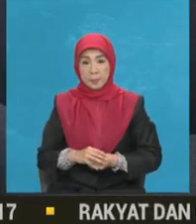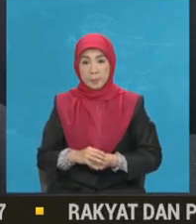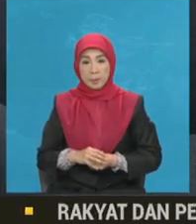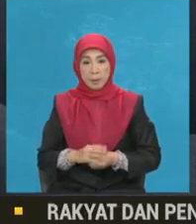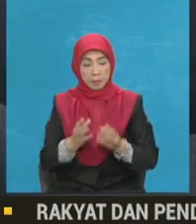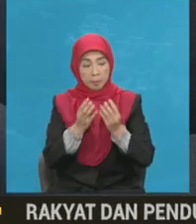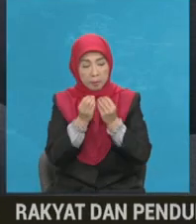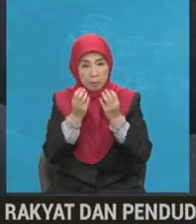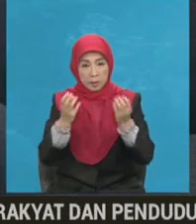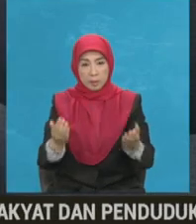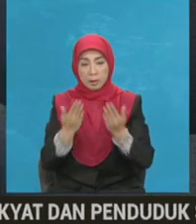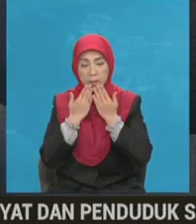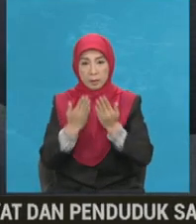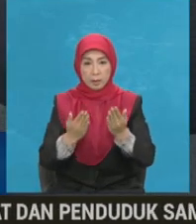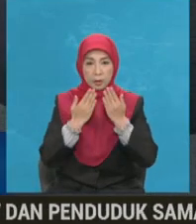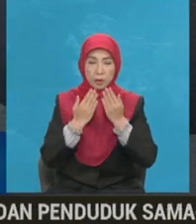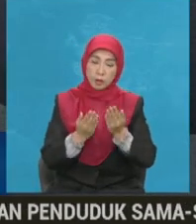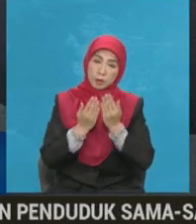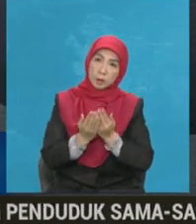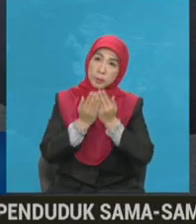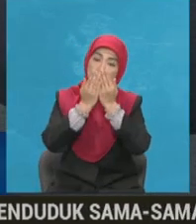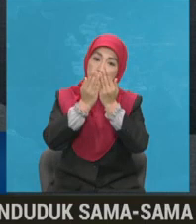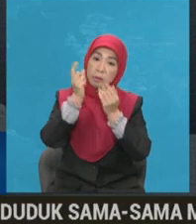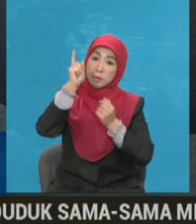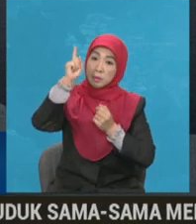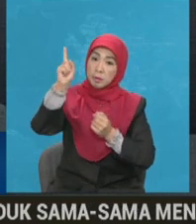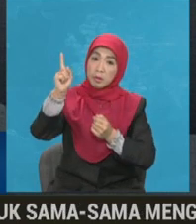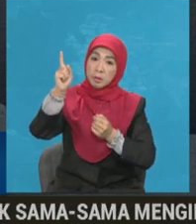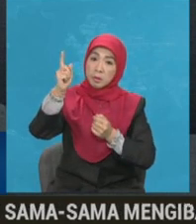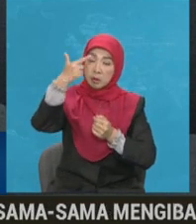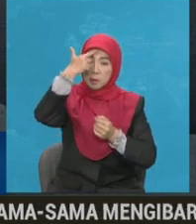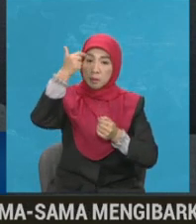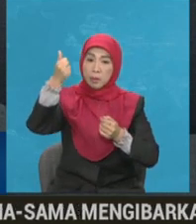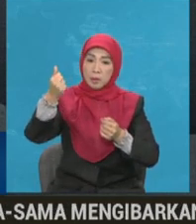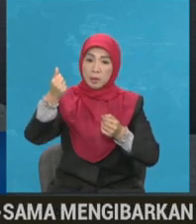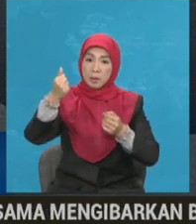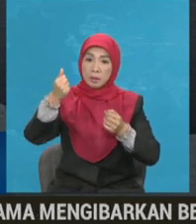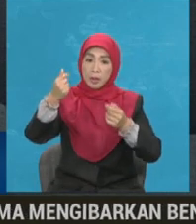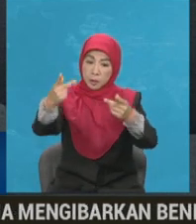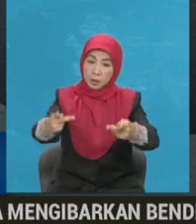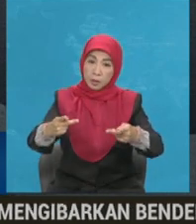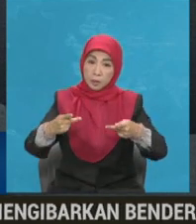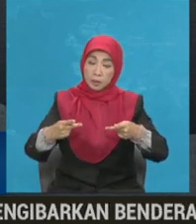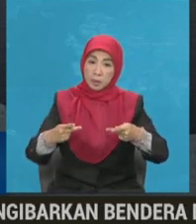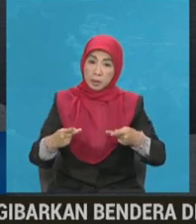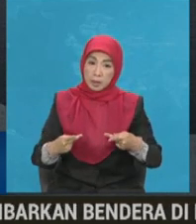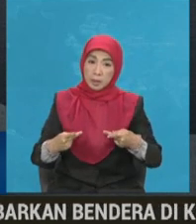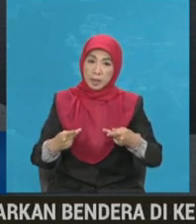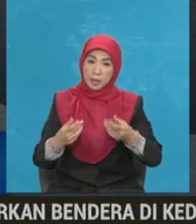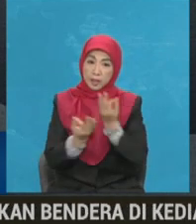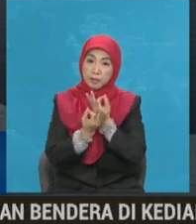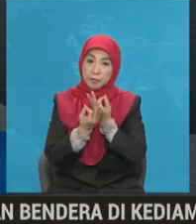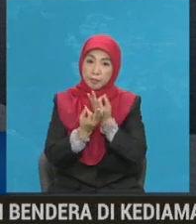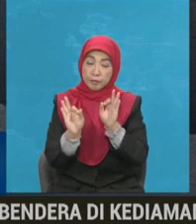Hai number banyak-banyak terima kasih dan syukur ke hadirat Allah karena telah dikurniakan dengannya tambang